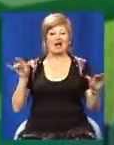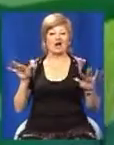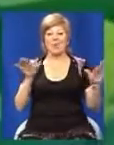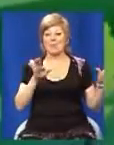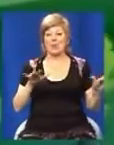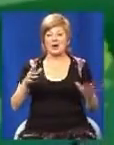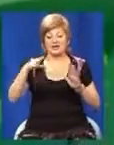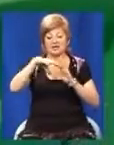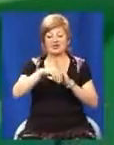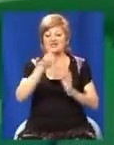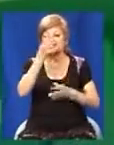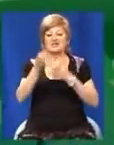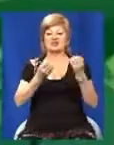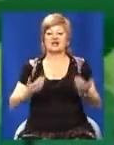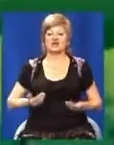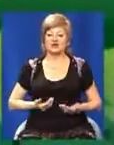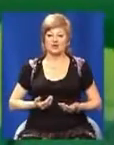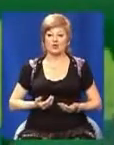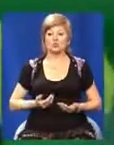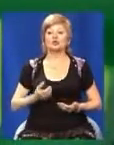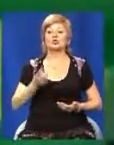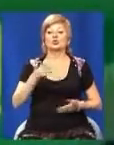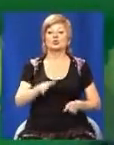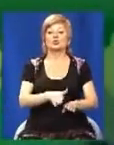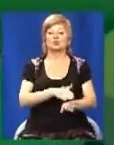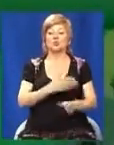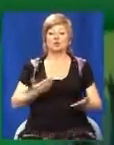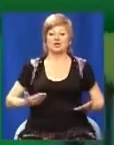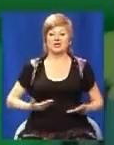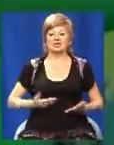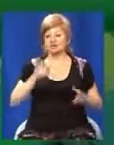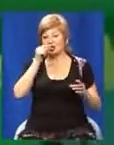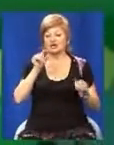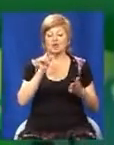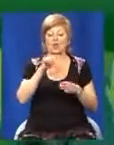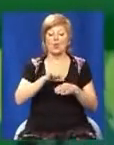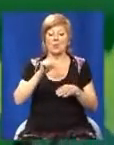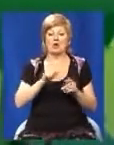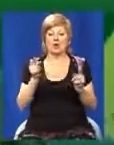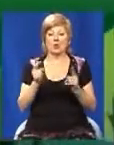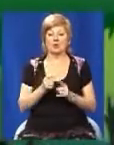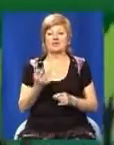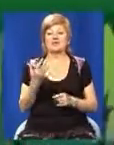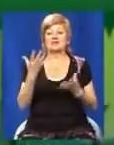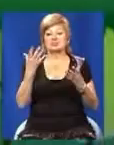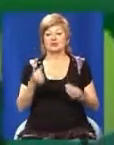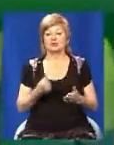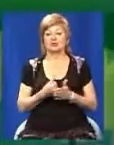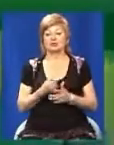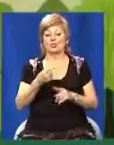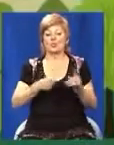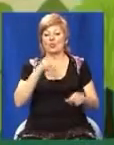всьому світі, крім Антарктиди. Але тривалість життя цих комах коротка – від декількох днів до